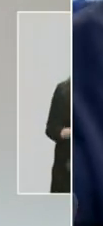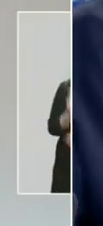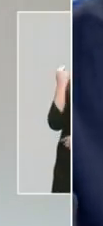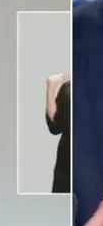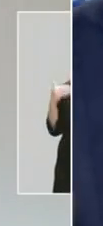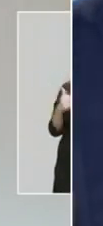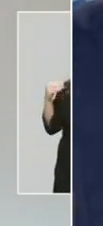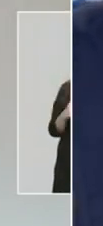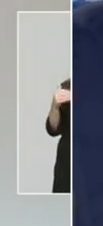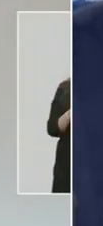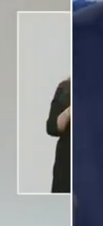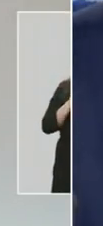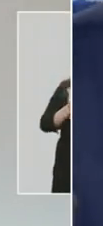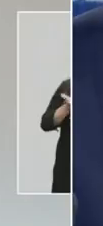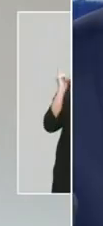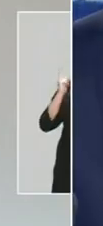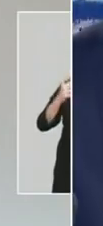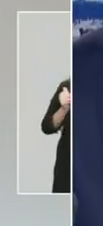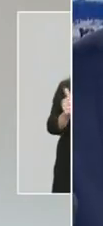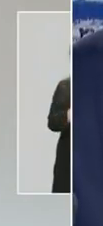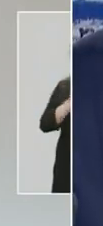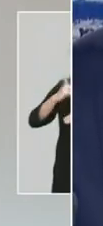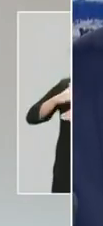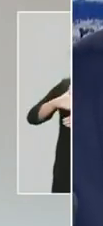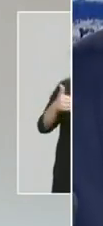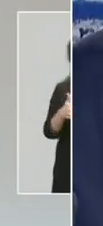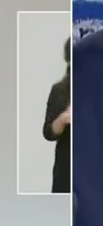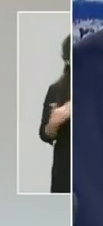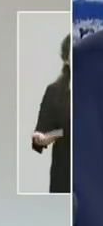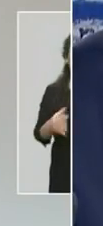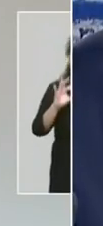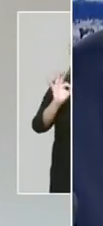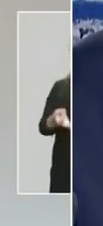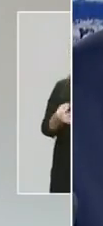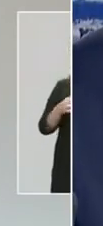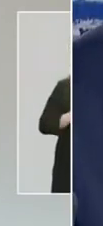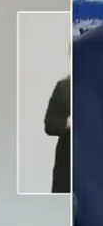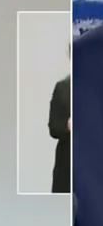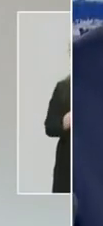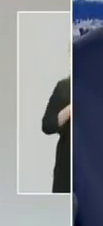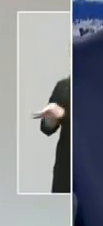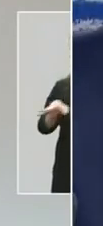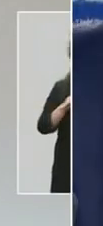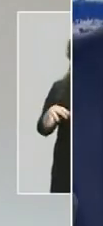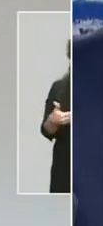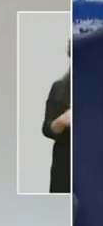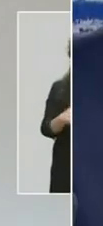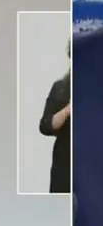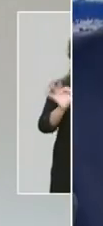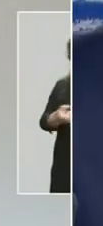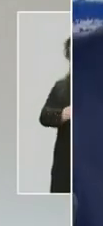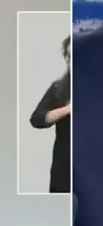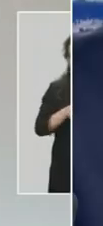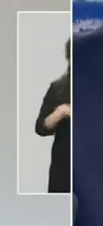et pourront, si le test est négatif, revenir étudier dans les classes. Un autre